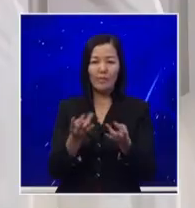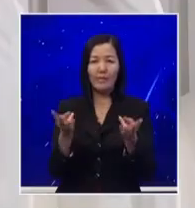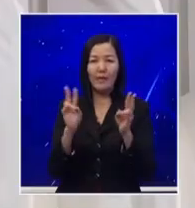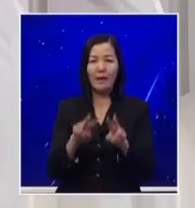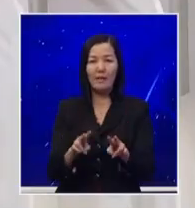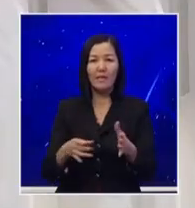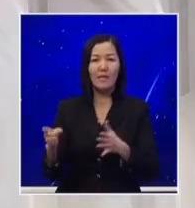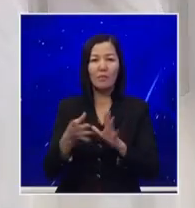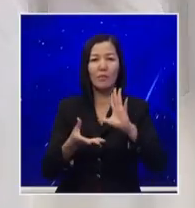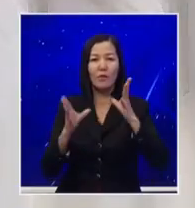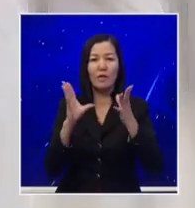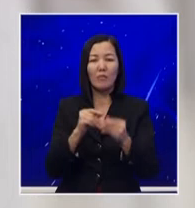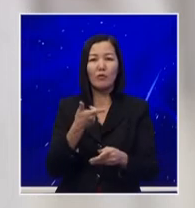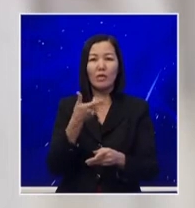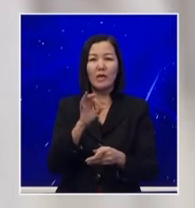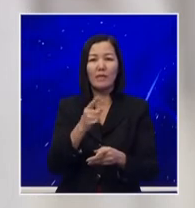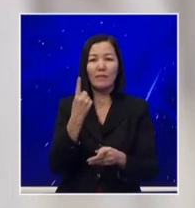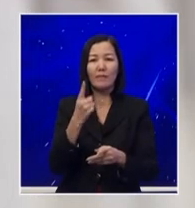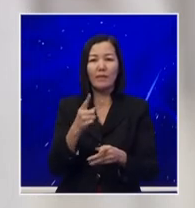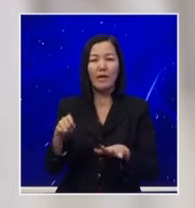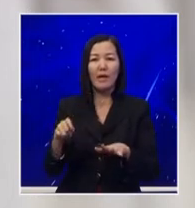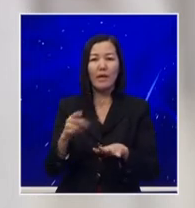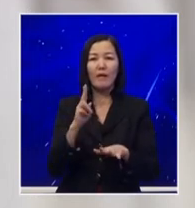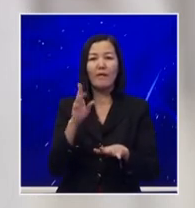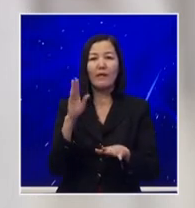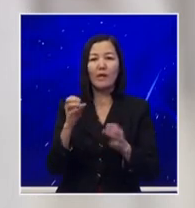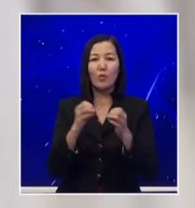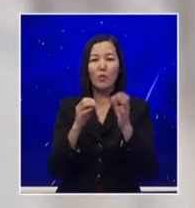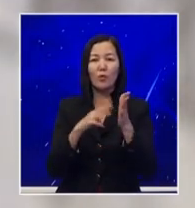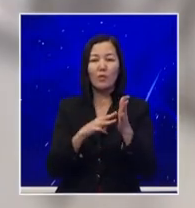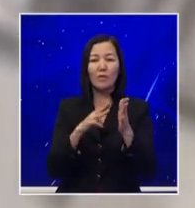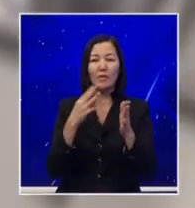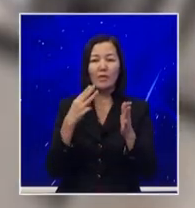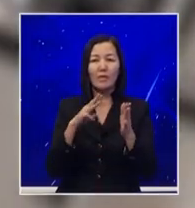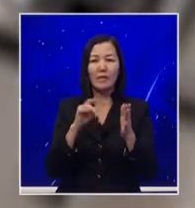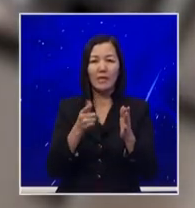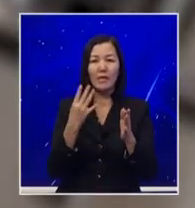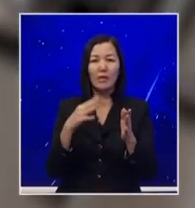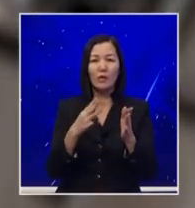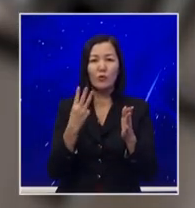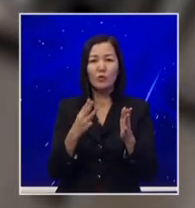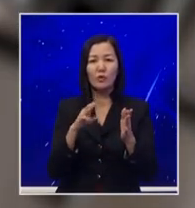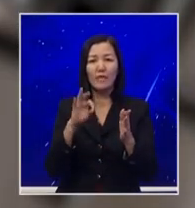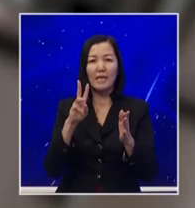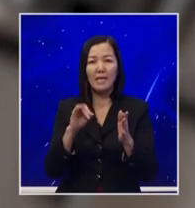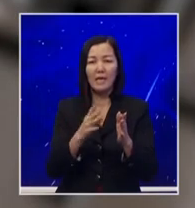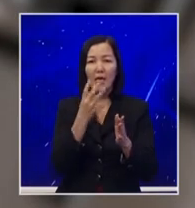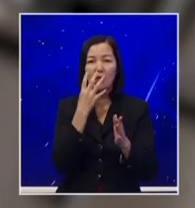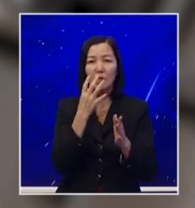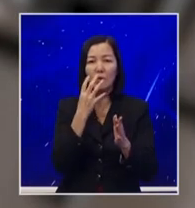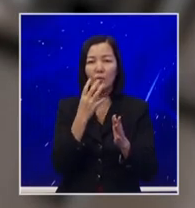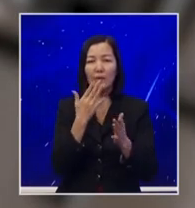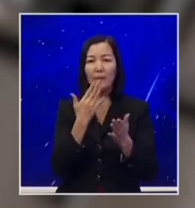Республика бойынша табиғи газдың бір текше метрі орташа алғанда 19 теңге 43 тиын. Ал жылудың бір гигакалориясы